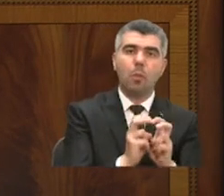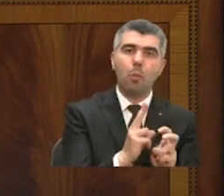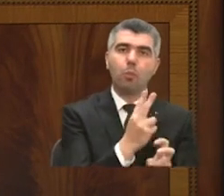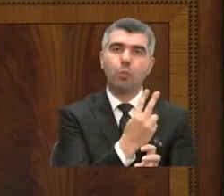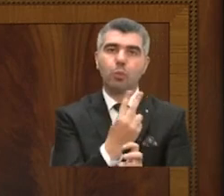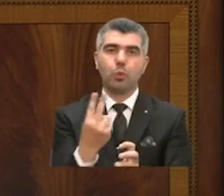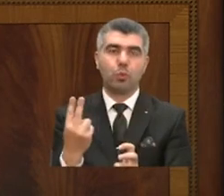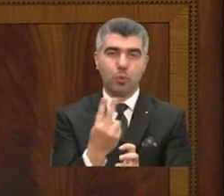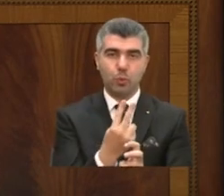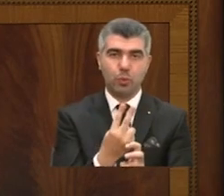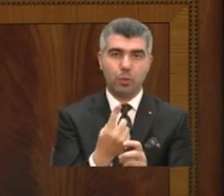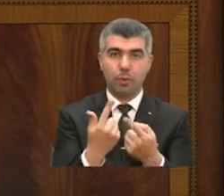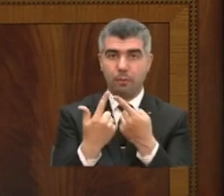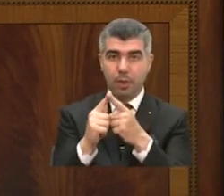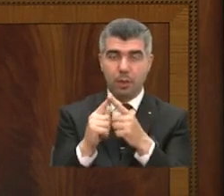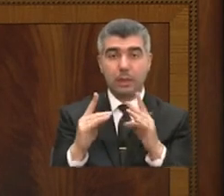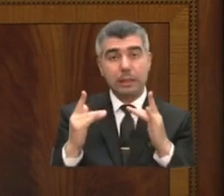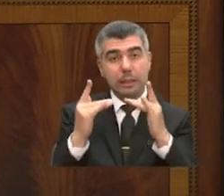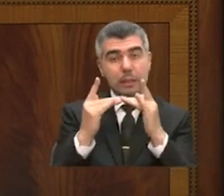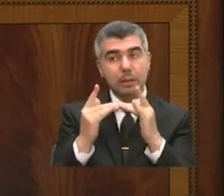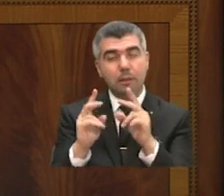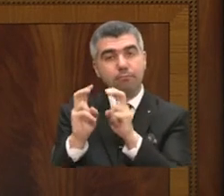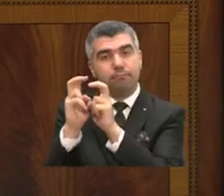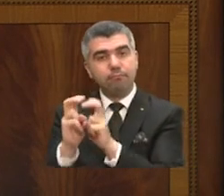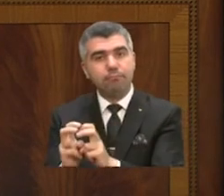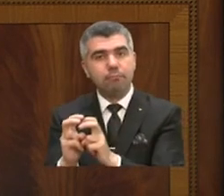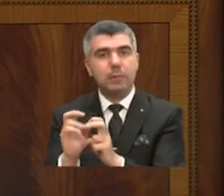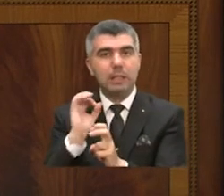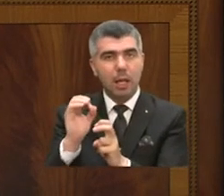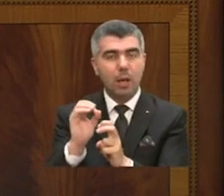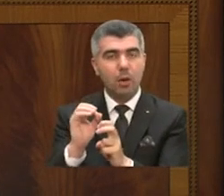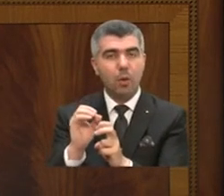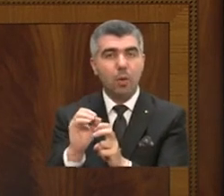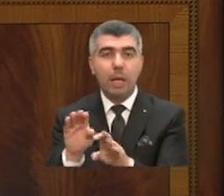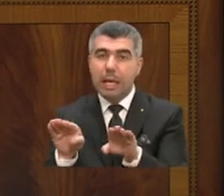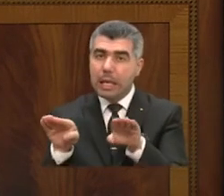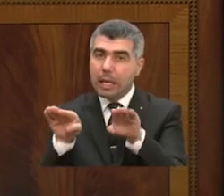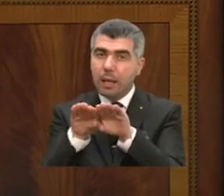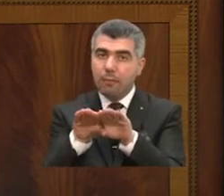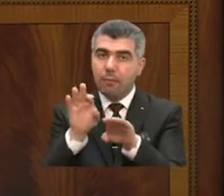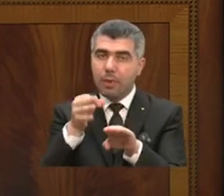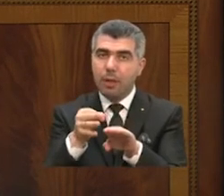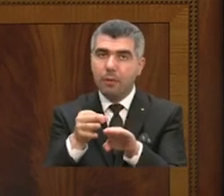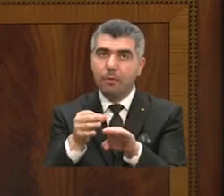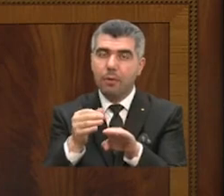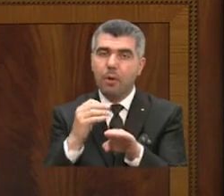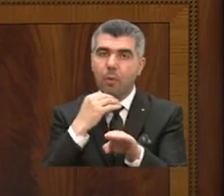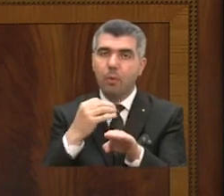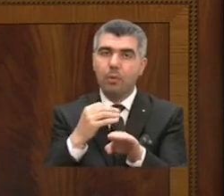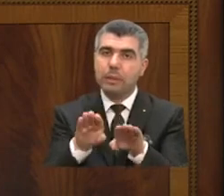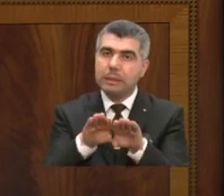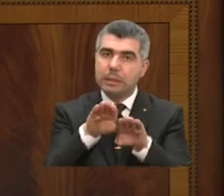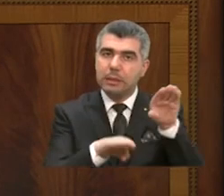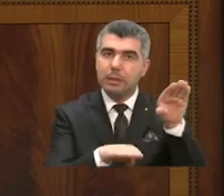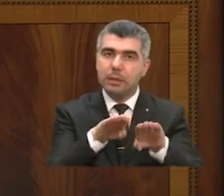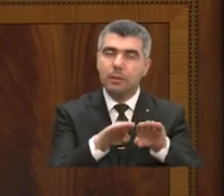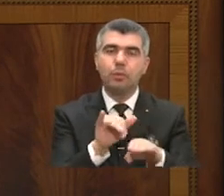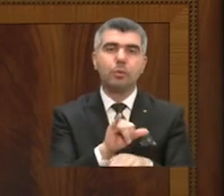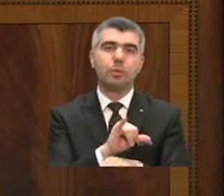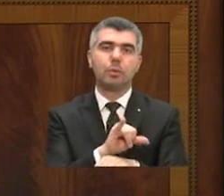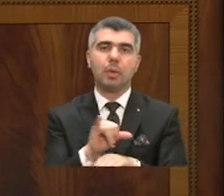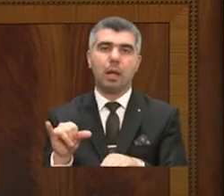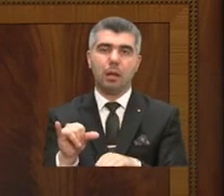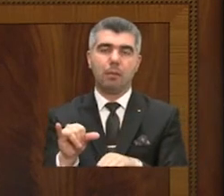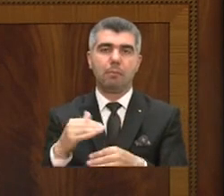ريزيدون هذا ما عندوش لي ريزيدون، ألوغ يمكن يكون تكامل وما نبقاوش في واحد التنسيق اللي هو فقط تنسيق يعني